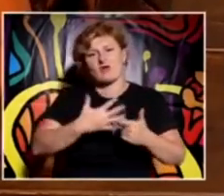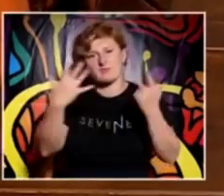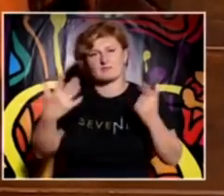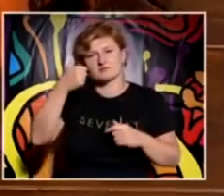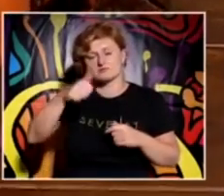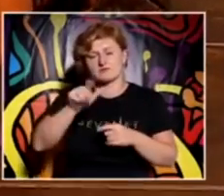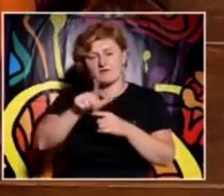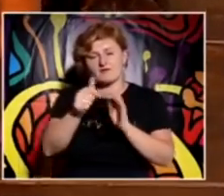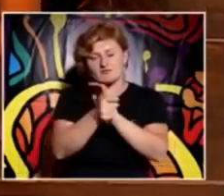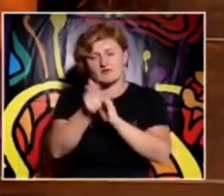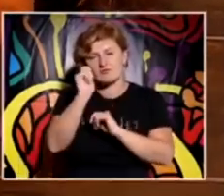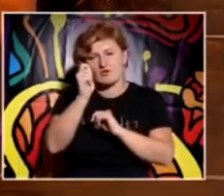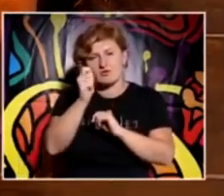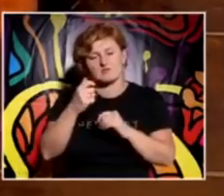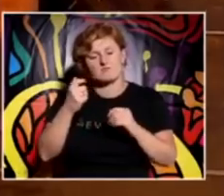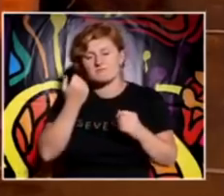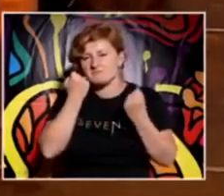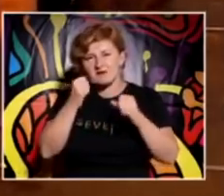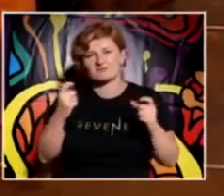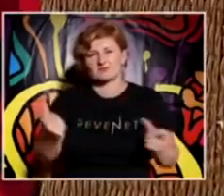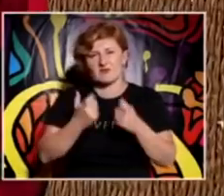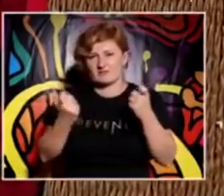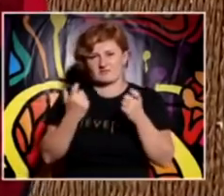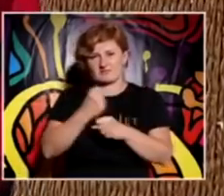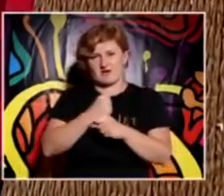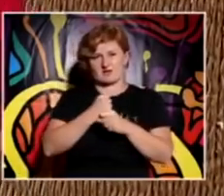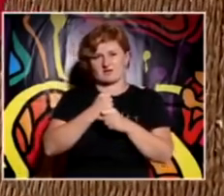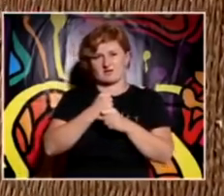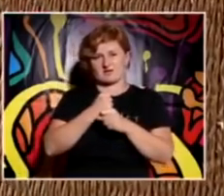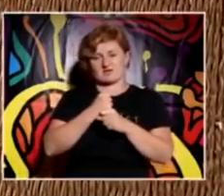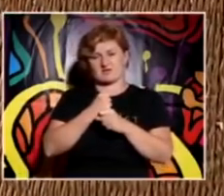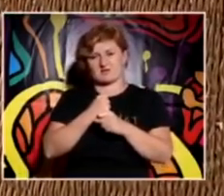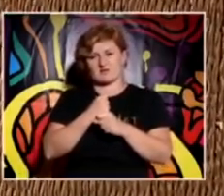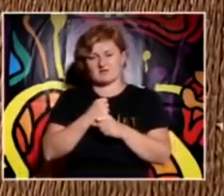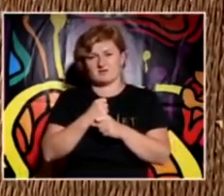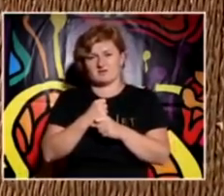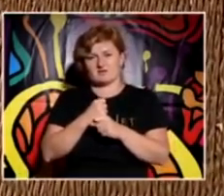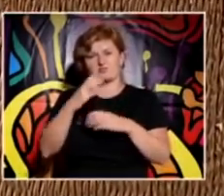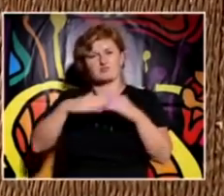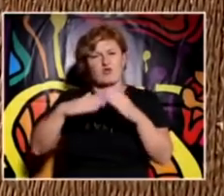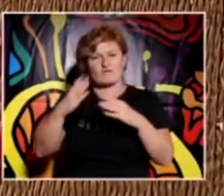po 12-16 godzin, bardzo niebezpieczna, z żadnych zasad BHP.